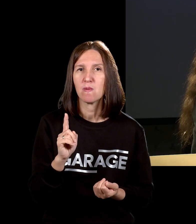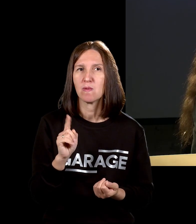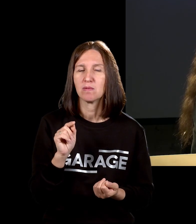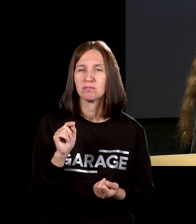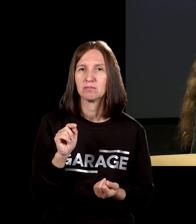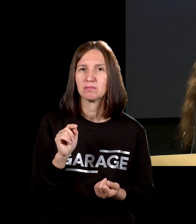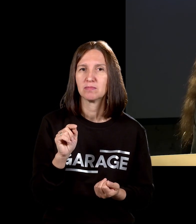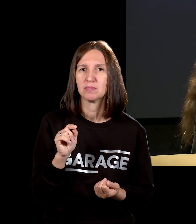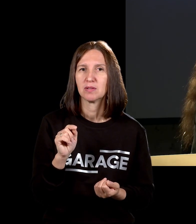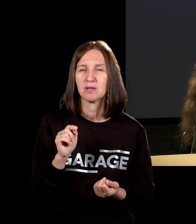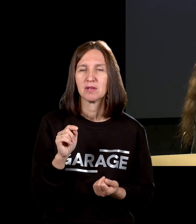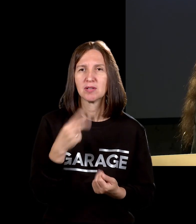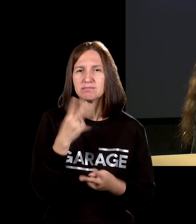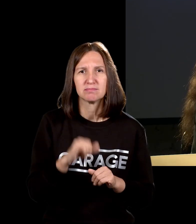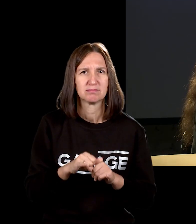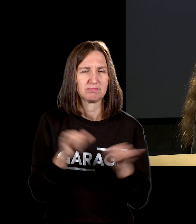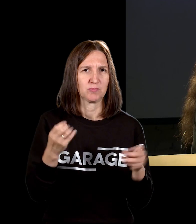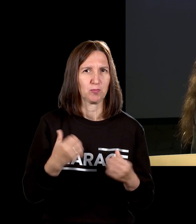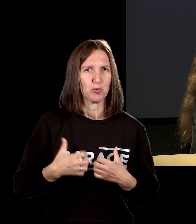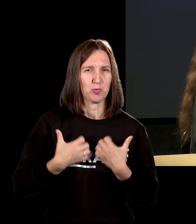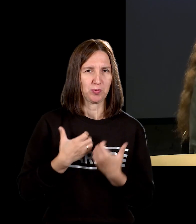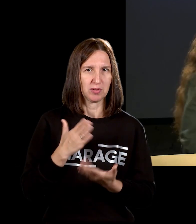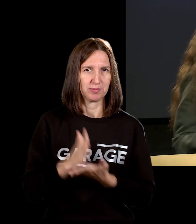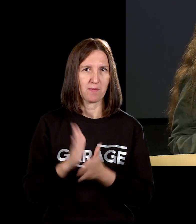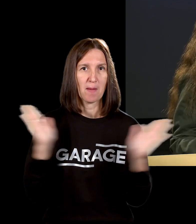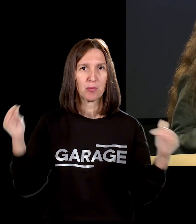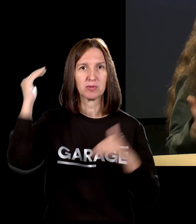чем, собственно говоря, этот доктор работает.